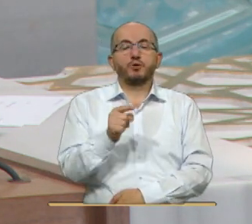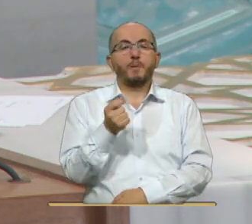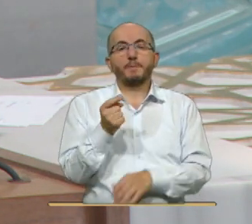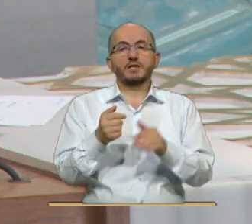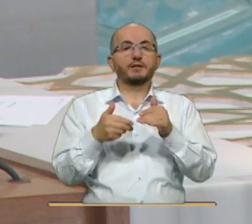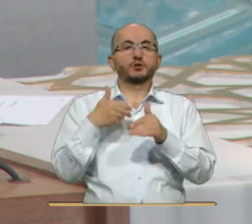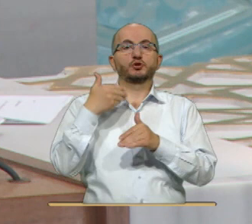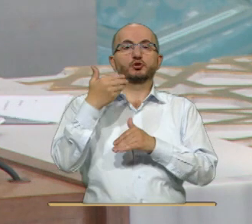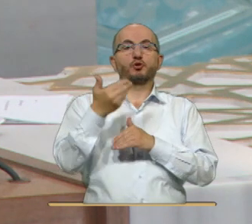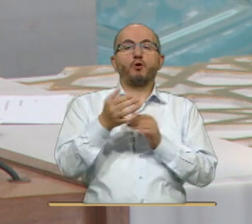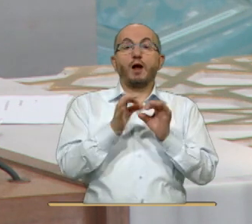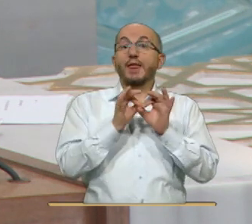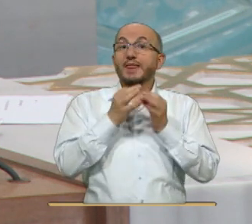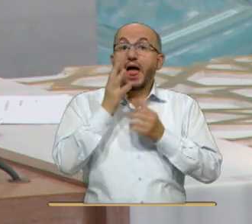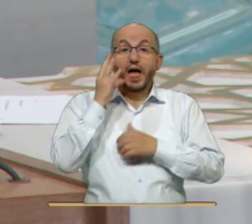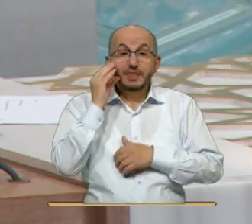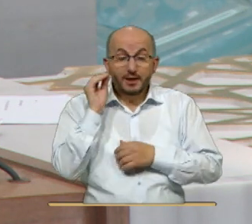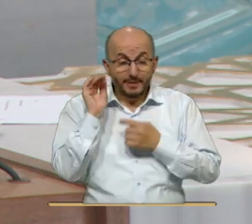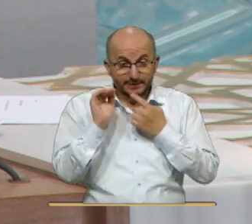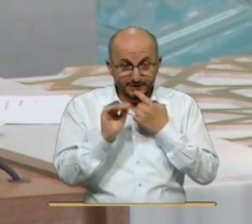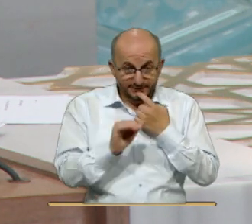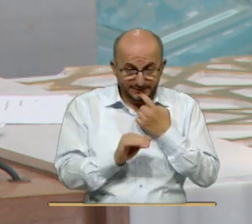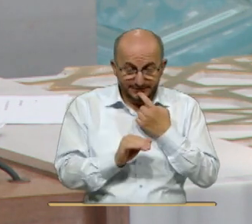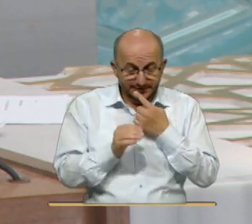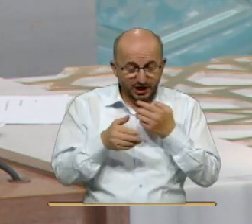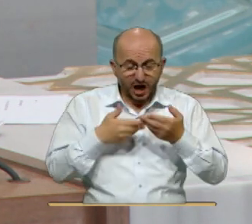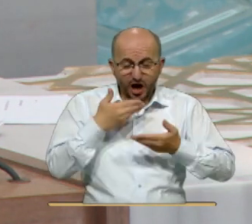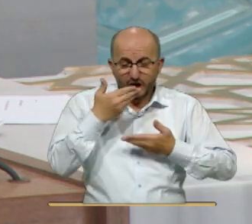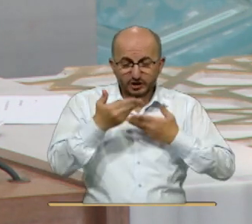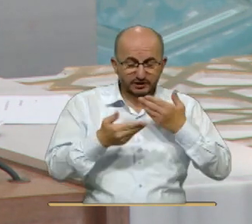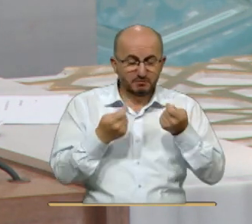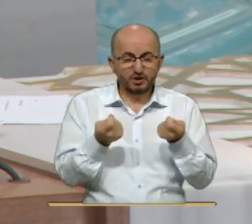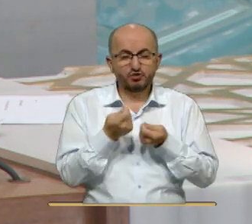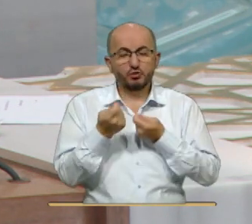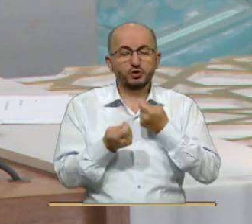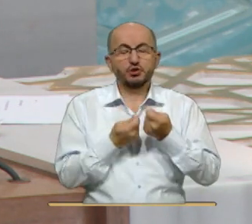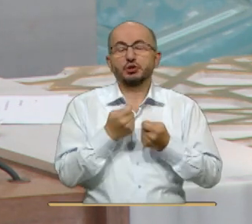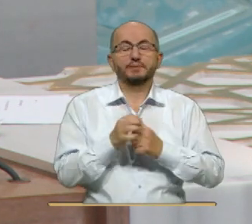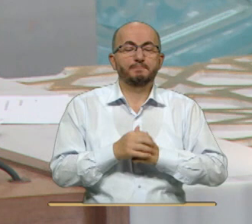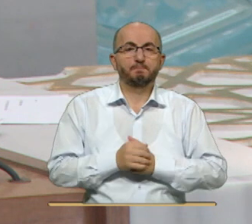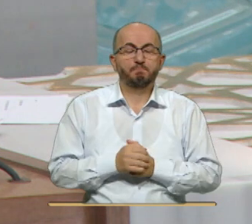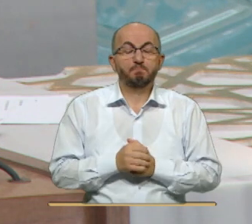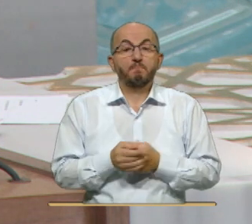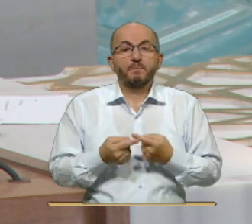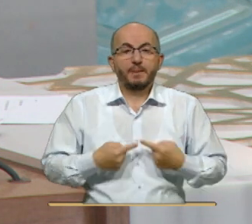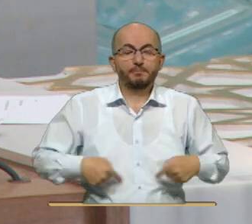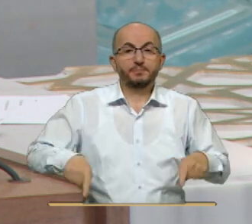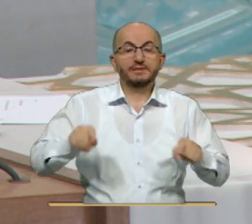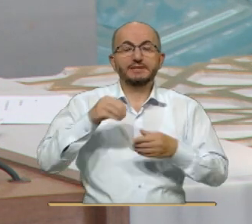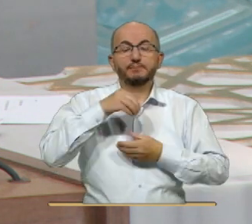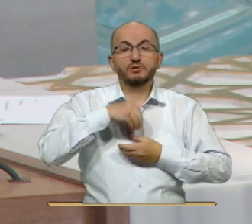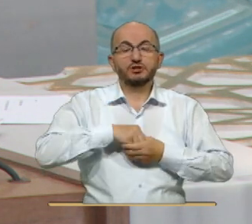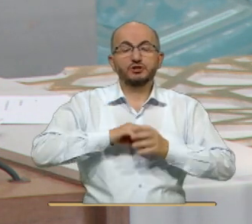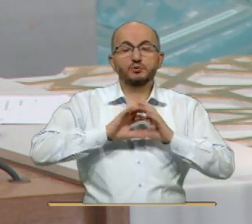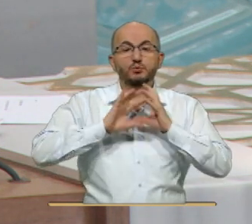sonra ne anlama geldiğini izah etmeye çalışacağım. Bizim iç